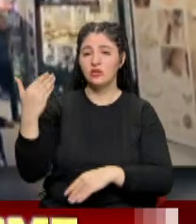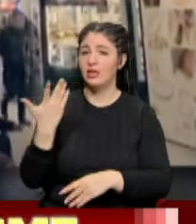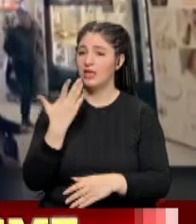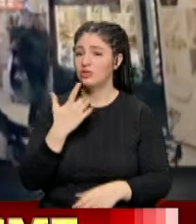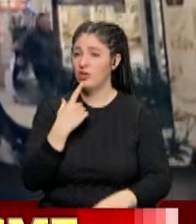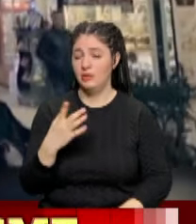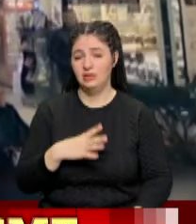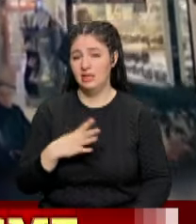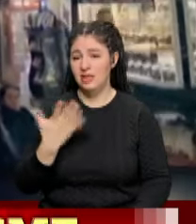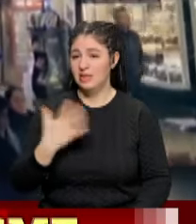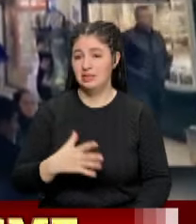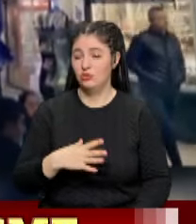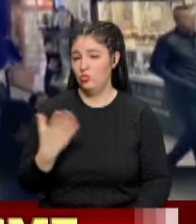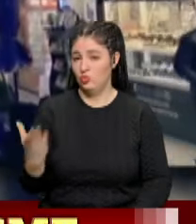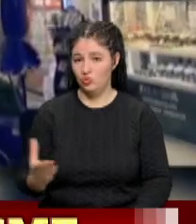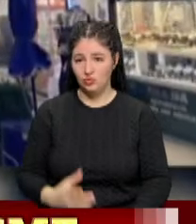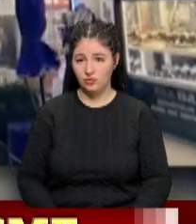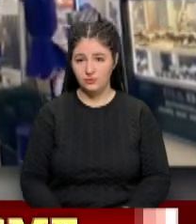söyleyecek?